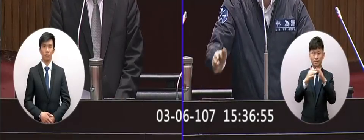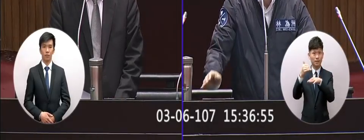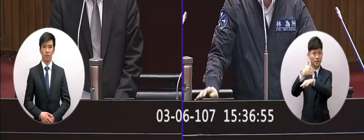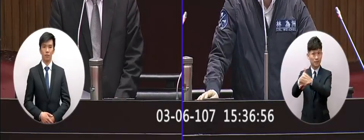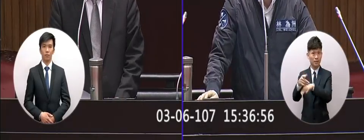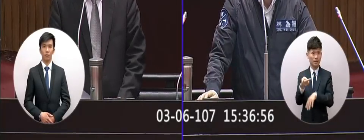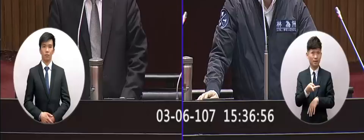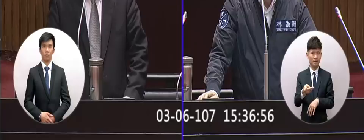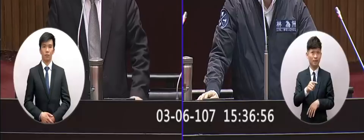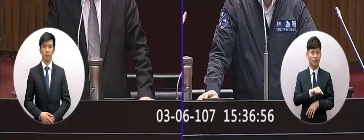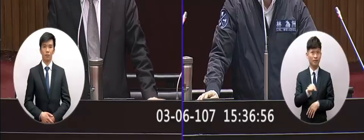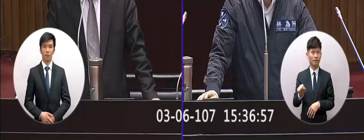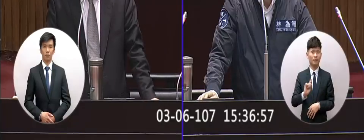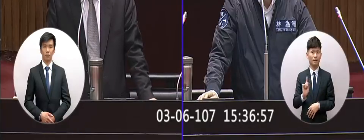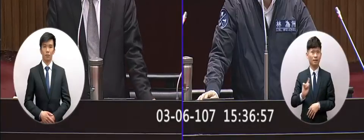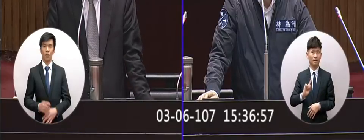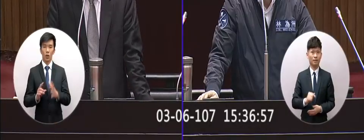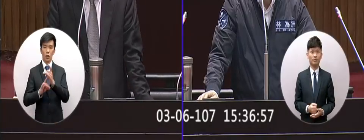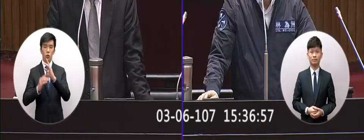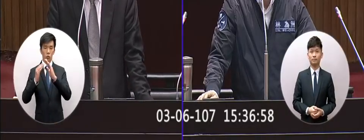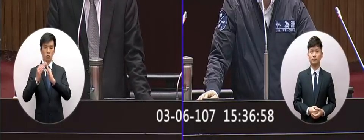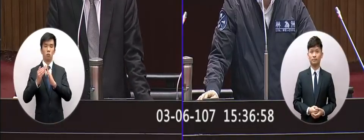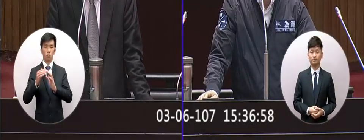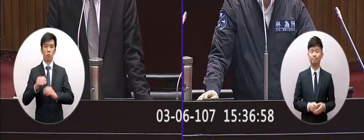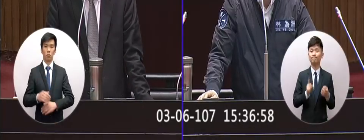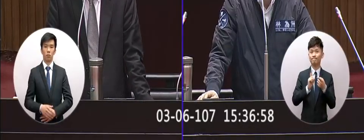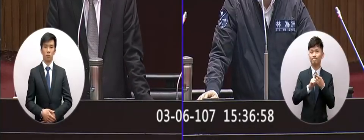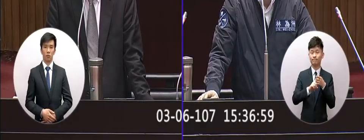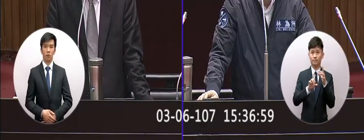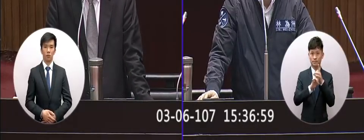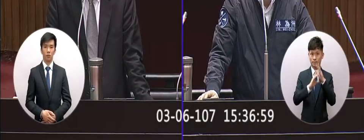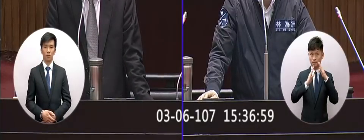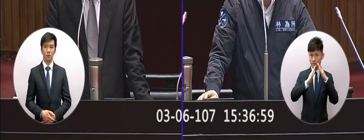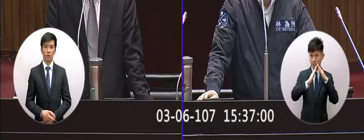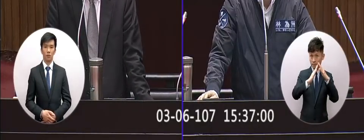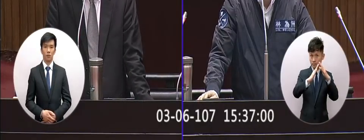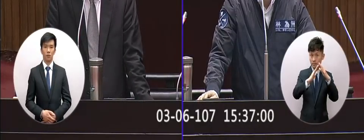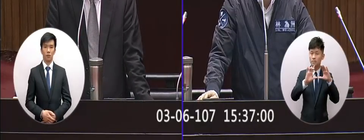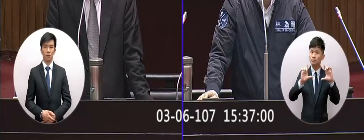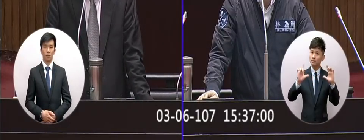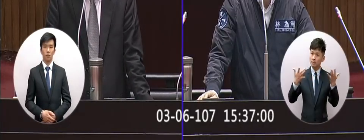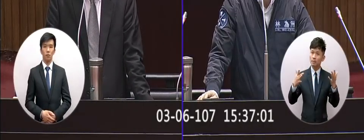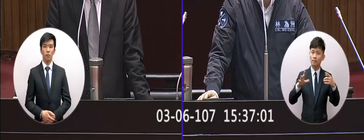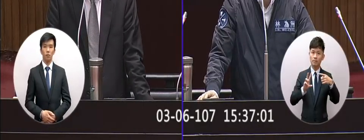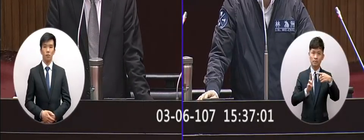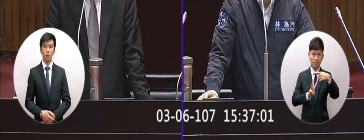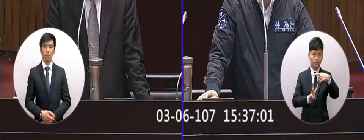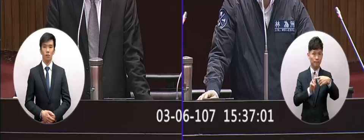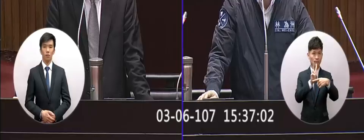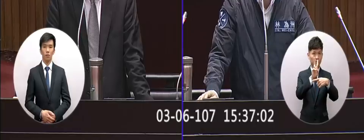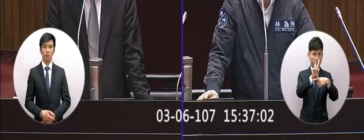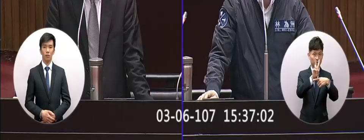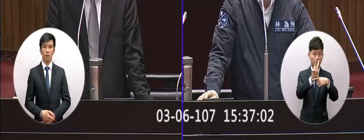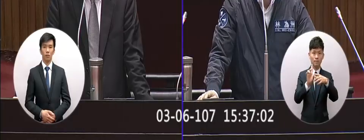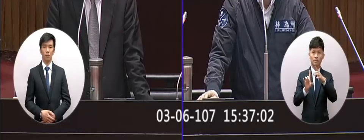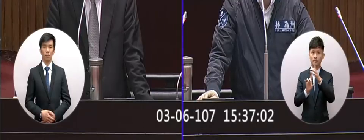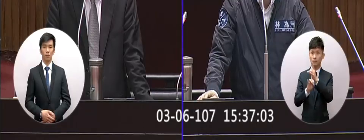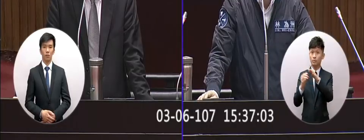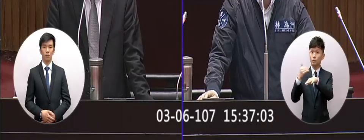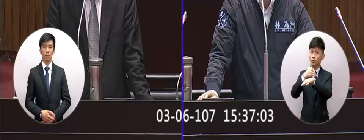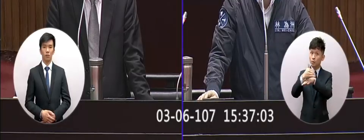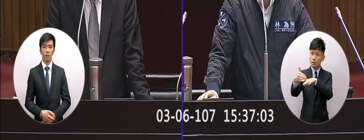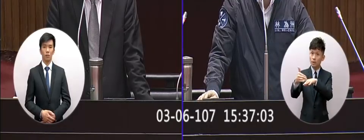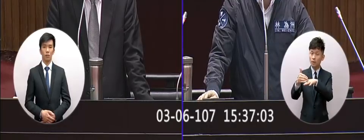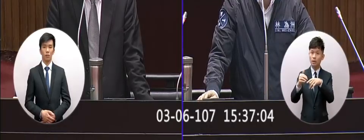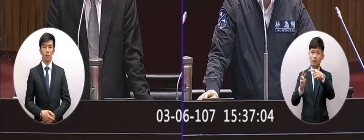县？ 不要在新竹市吧。 对，新竹市大概占了三分之二，那新竹县也大